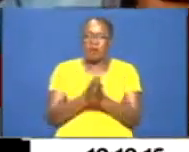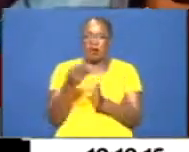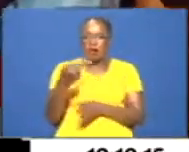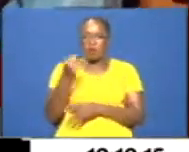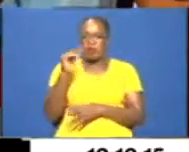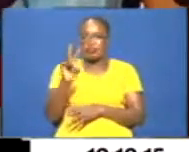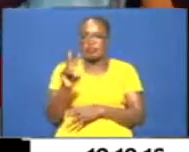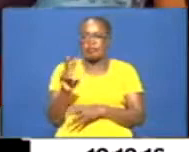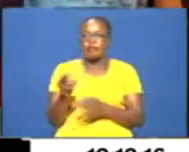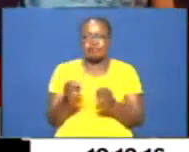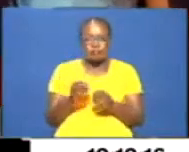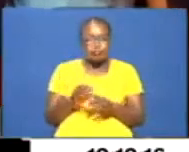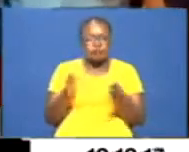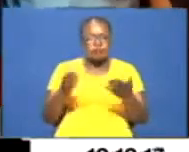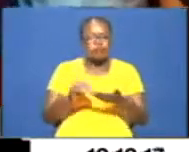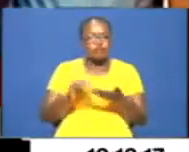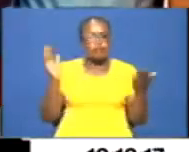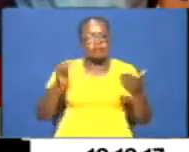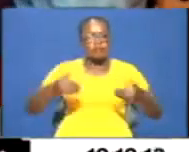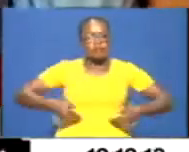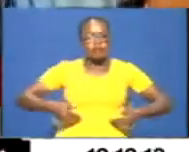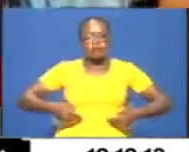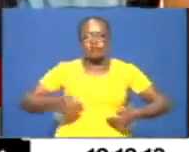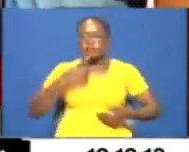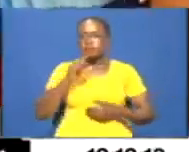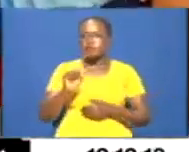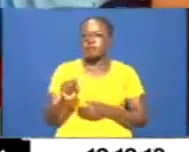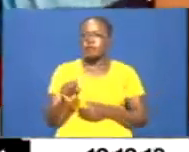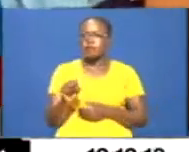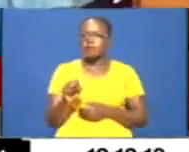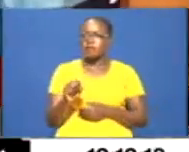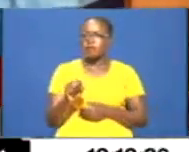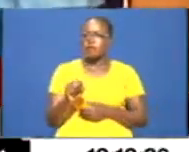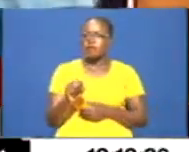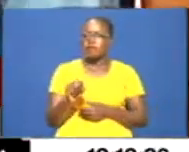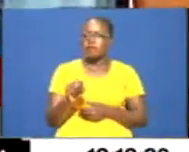juu sana kwa ma youth. Kwa hivyo unit wako nafikiri